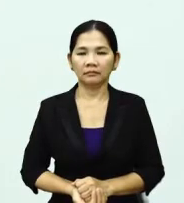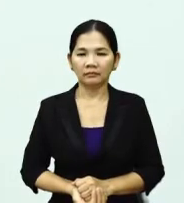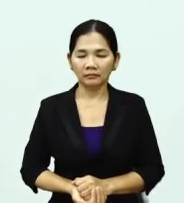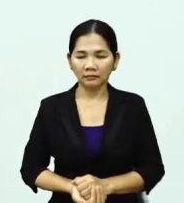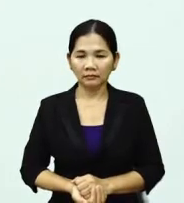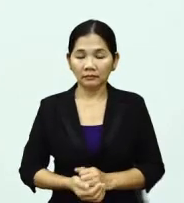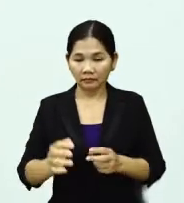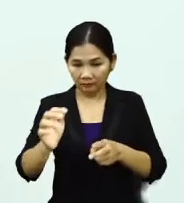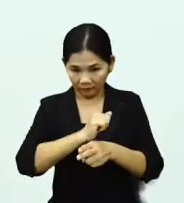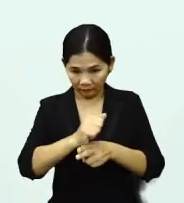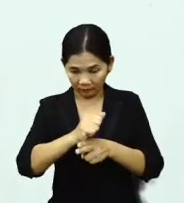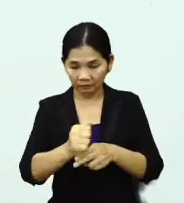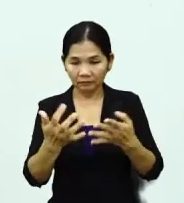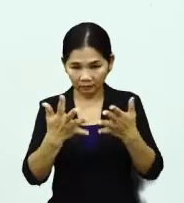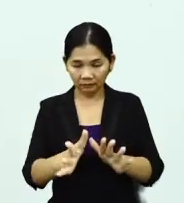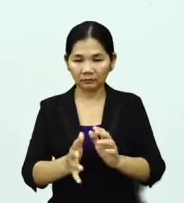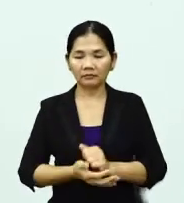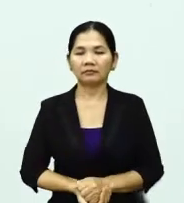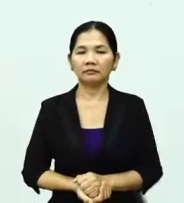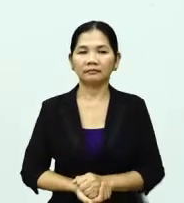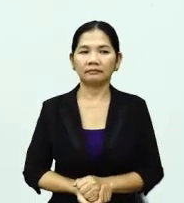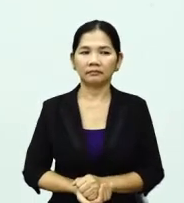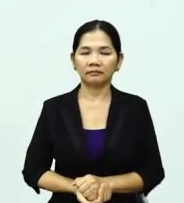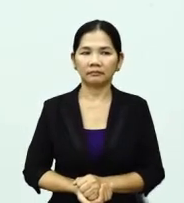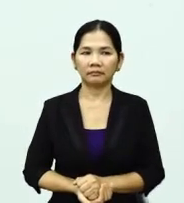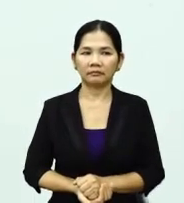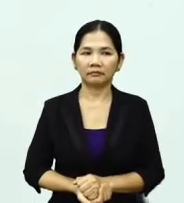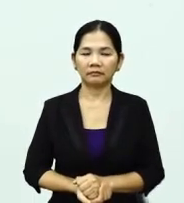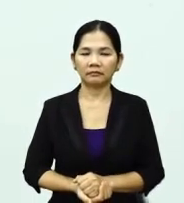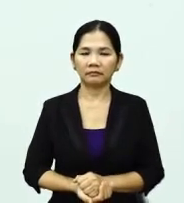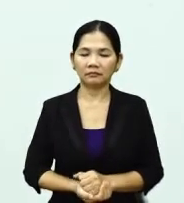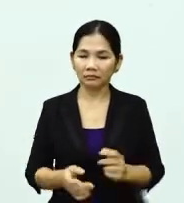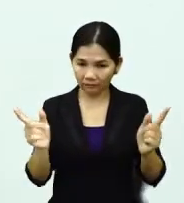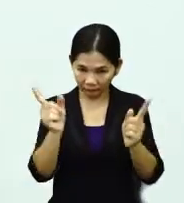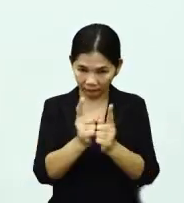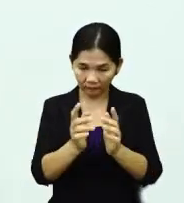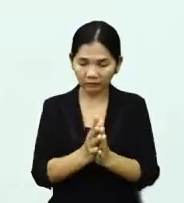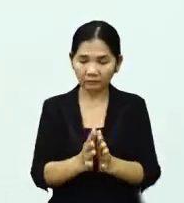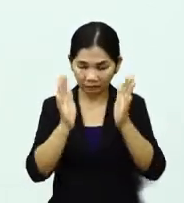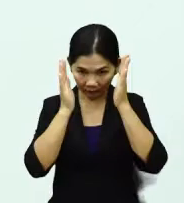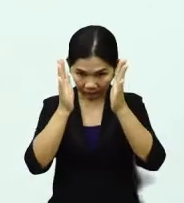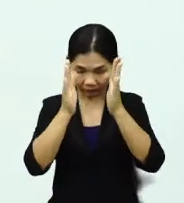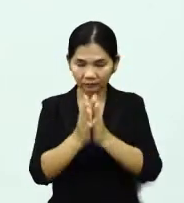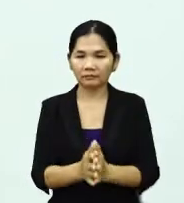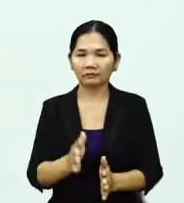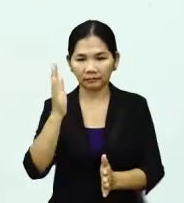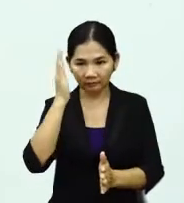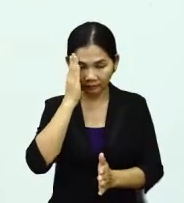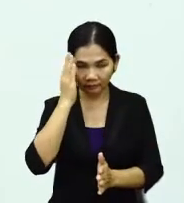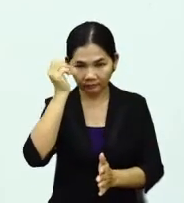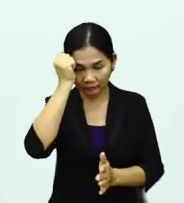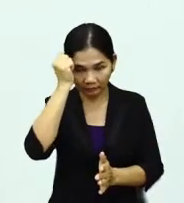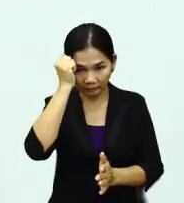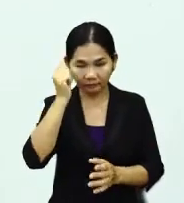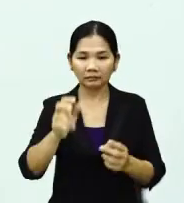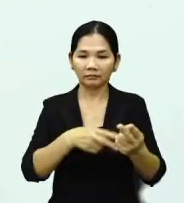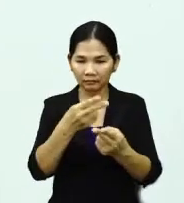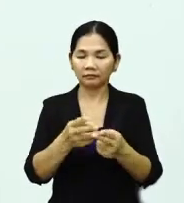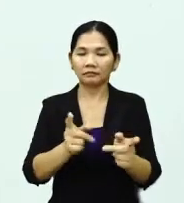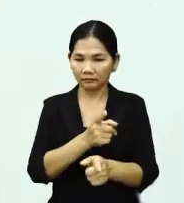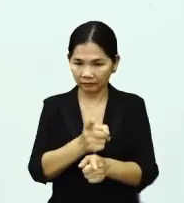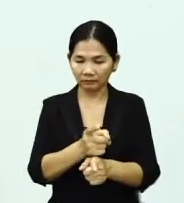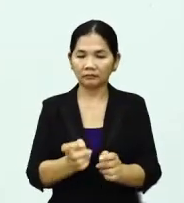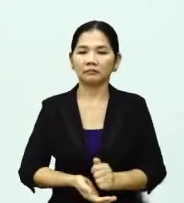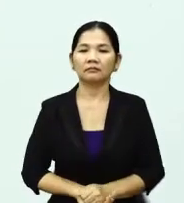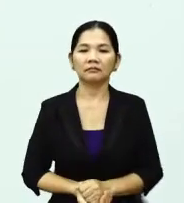cá thu lùm hạt nó khá là bọn nàn dương á con. Chà, bà xin chị con bán cho rùm dù kì tục nạ con và có chi cho hông trăm nó chìm lái hay cho lại bán trăm trời tình